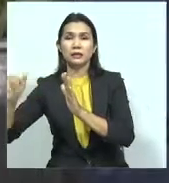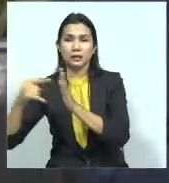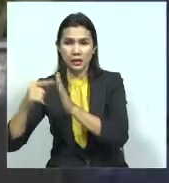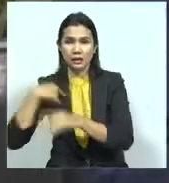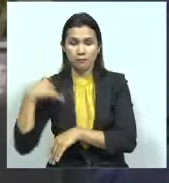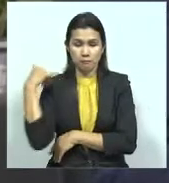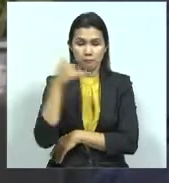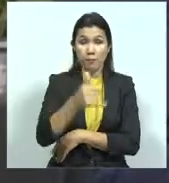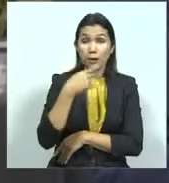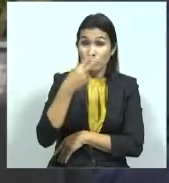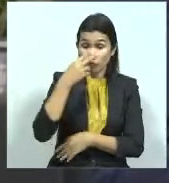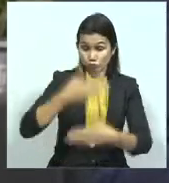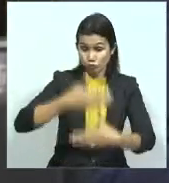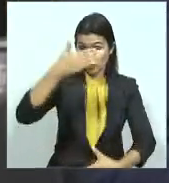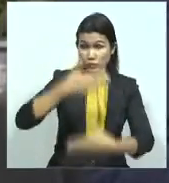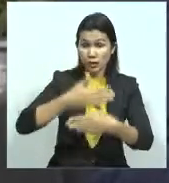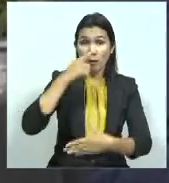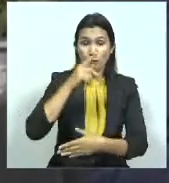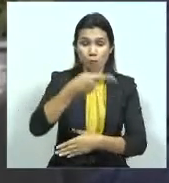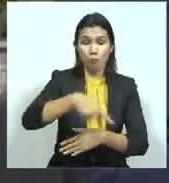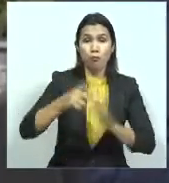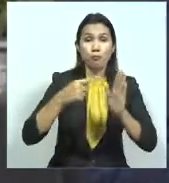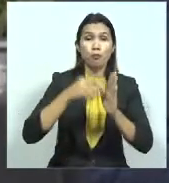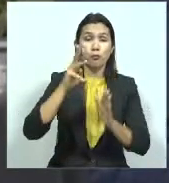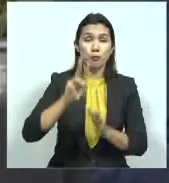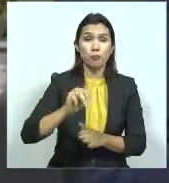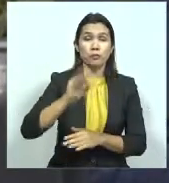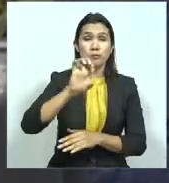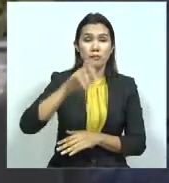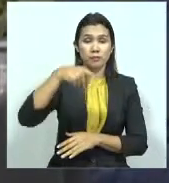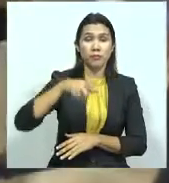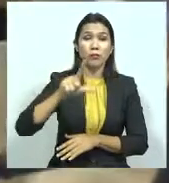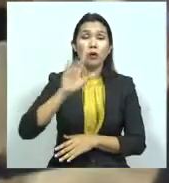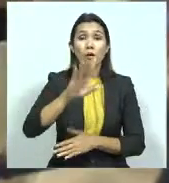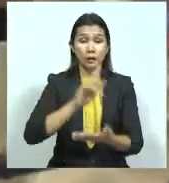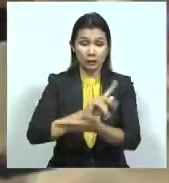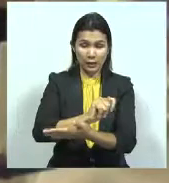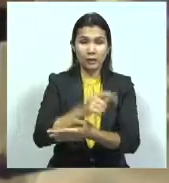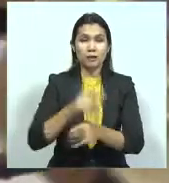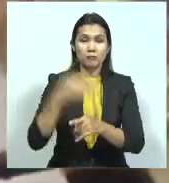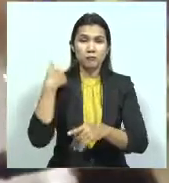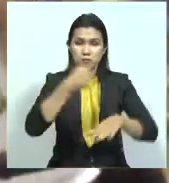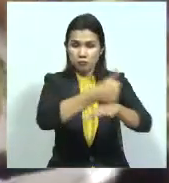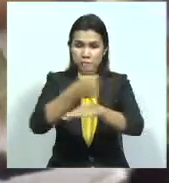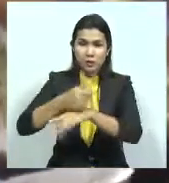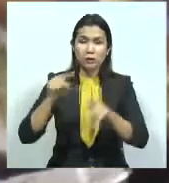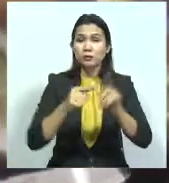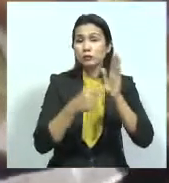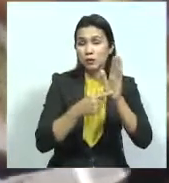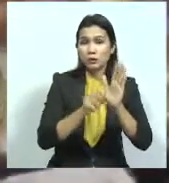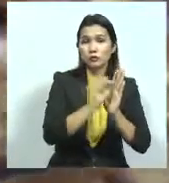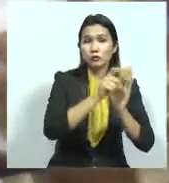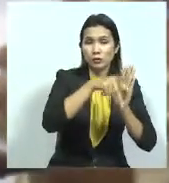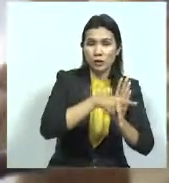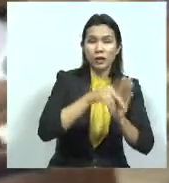ลจังหวัดตากโดยได้นำตัวแทนจังหวัดและตัวแทนเกษตรกรจาก13จังหวัดอย่างเช่นสุพรรณบุรีอ่างทอง